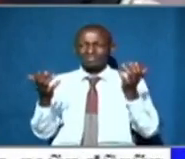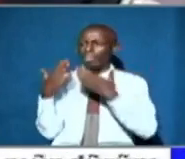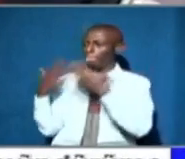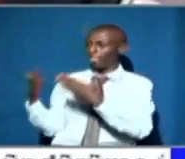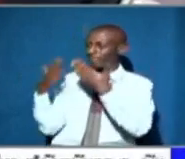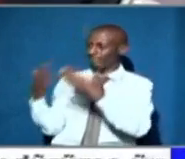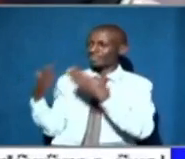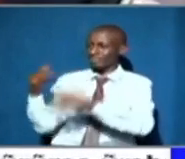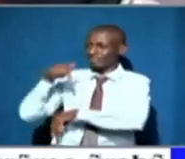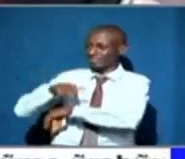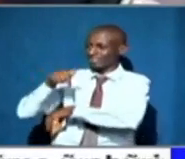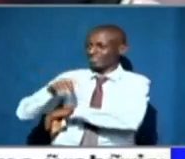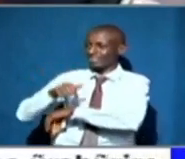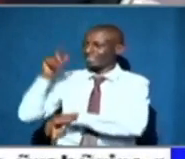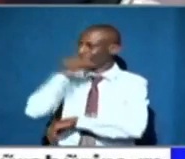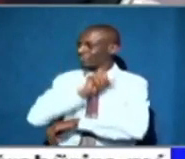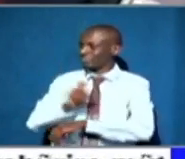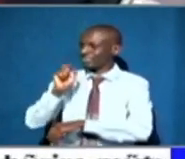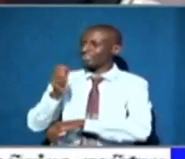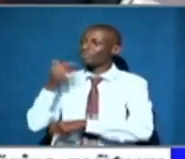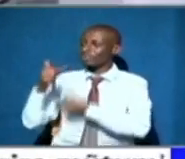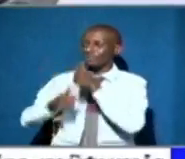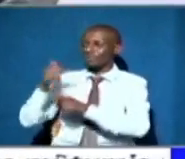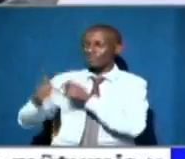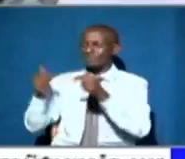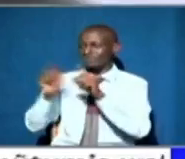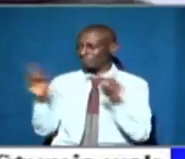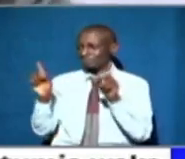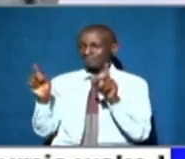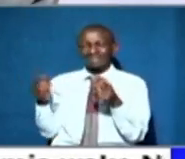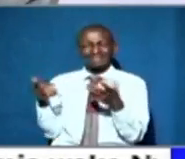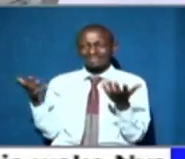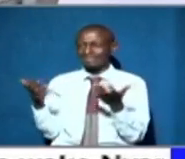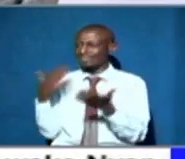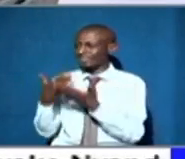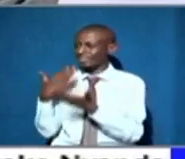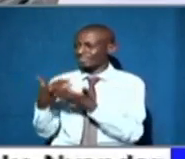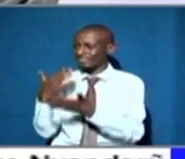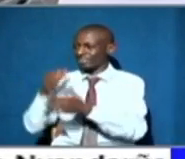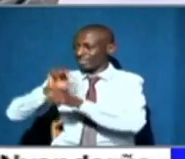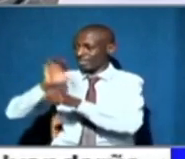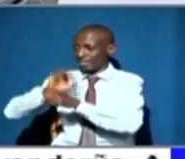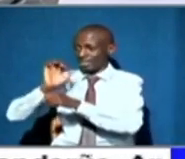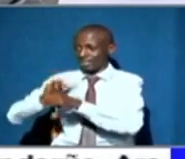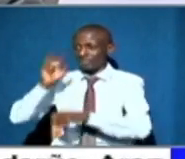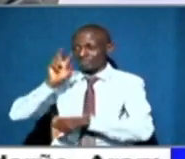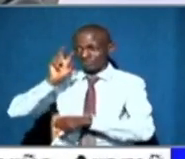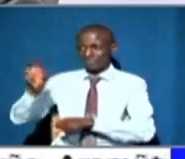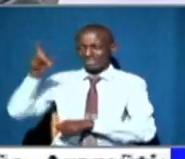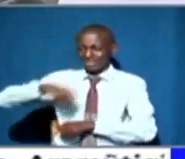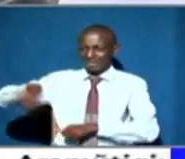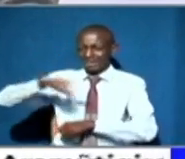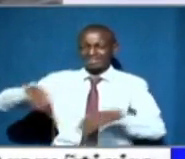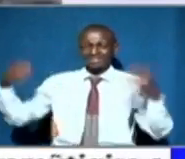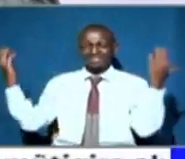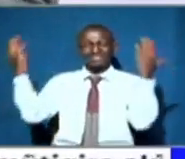wini ya raja Nato kinyiri ya Nigi ena Tumbi muno Na mbele gado Nigi muno Nigu koromwe hamwe Na idwe hoine Wa